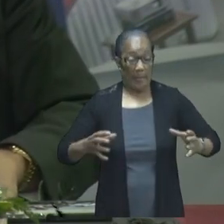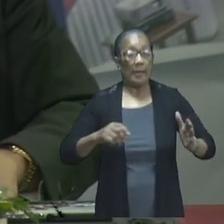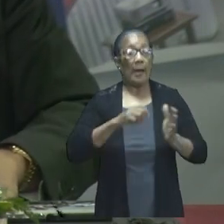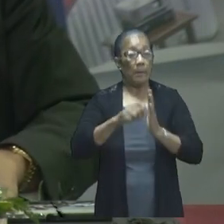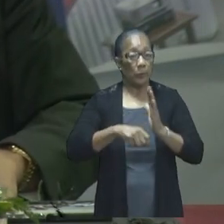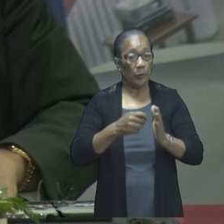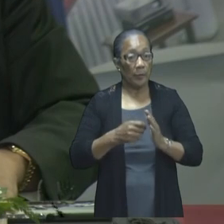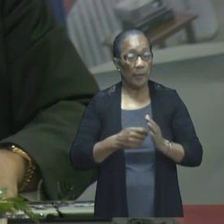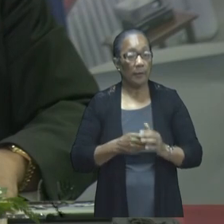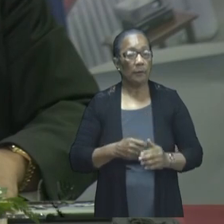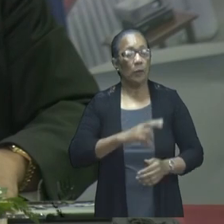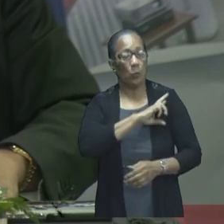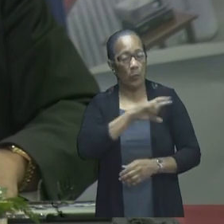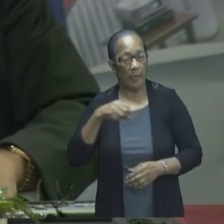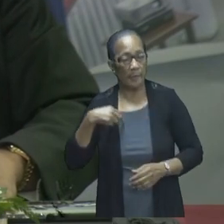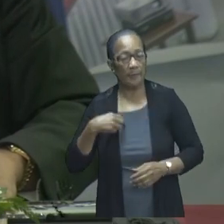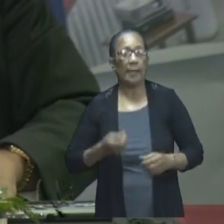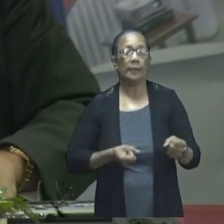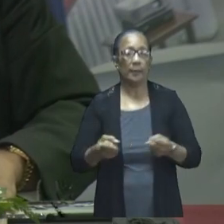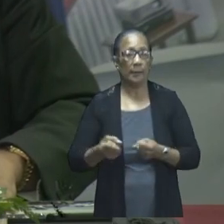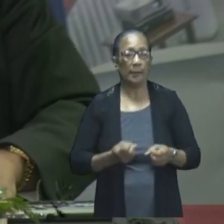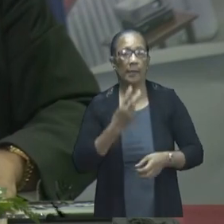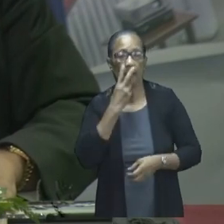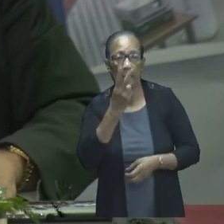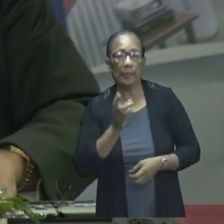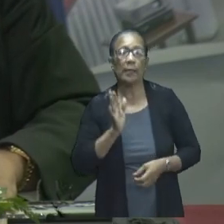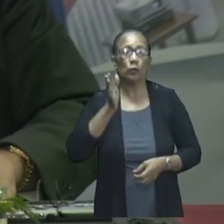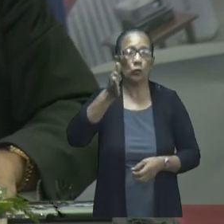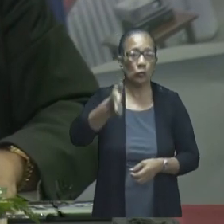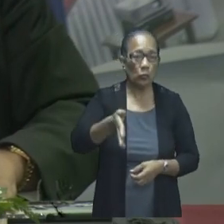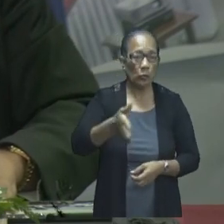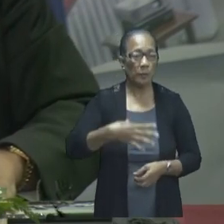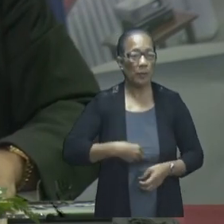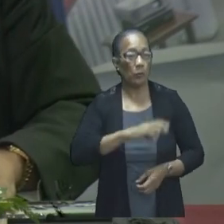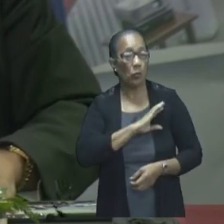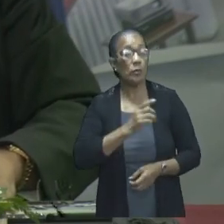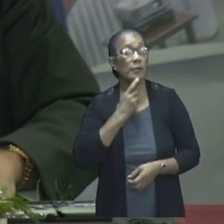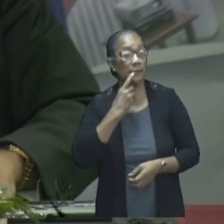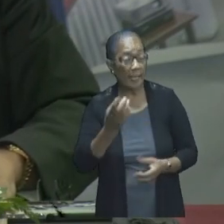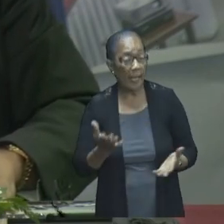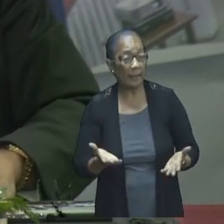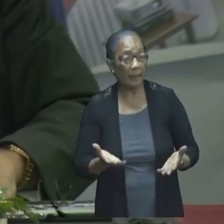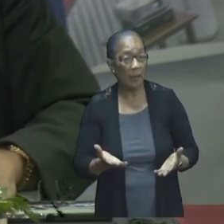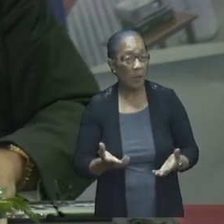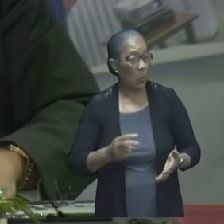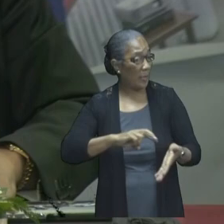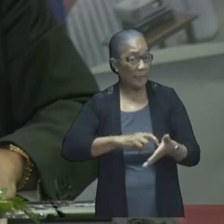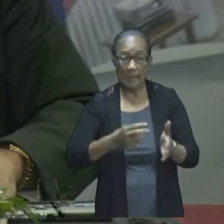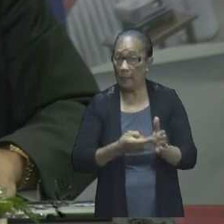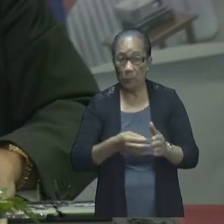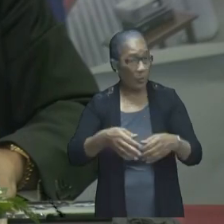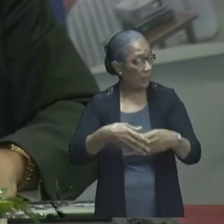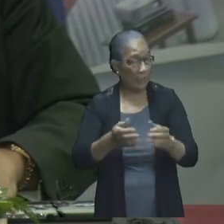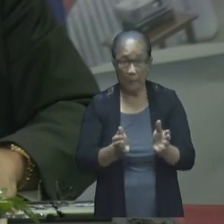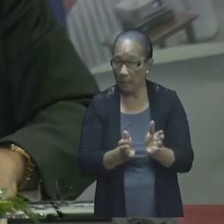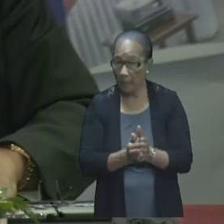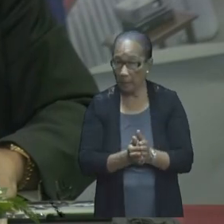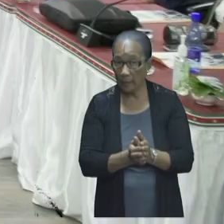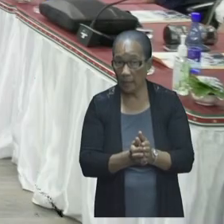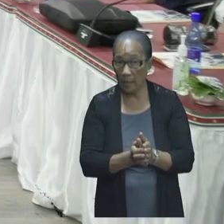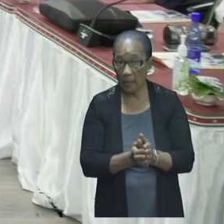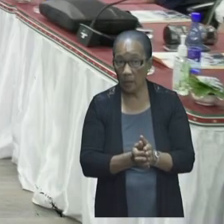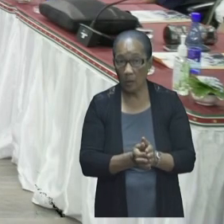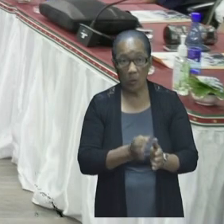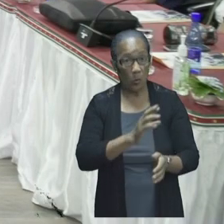vager zijn we zijn een regering ook kijken naar de toekomst waar boeken zijn wij zijn geen politieke partij zeker mijn partij voor de